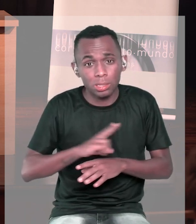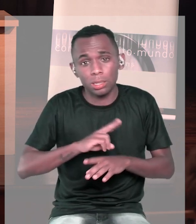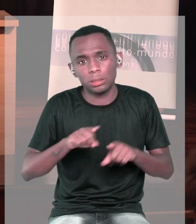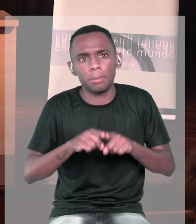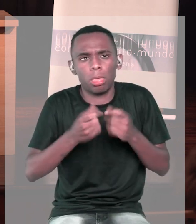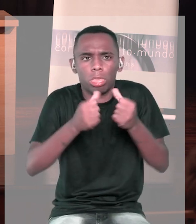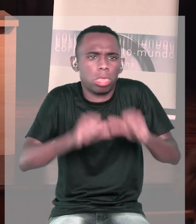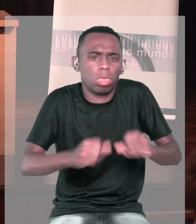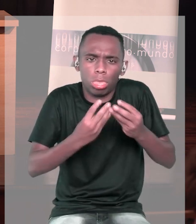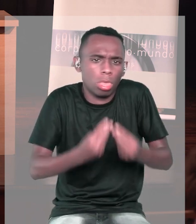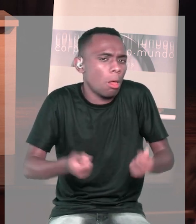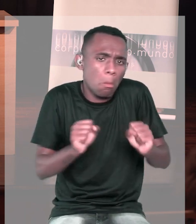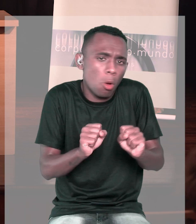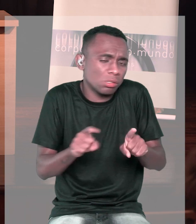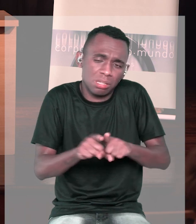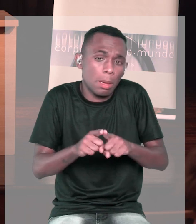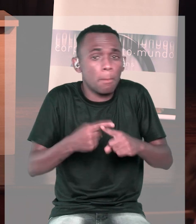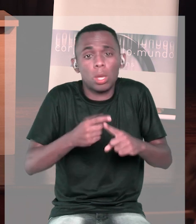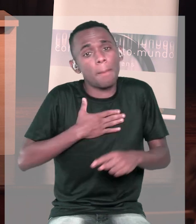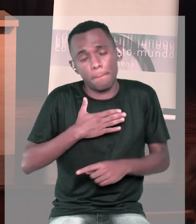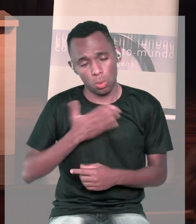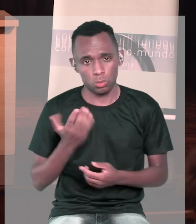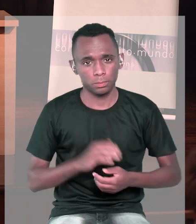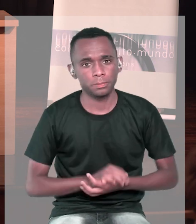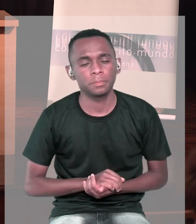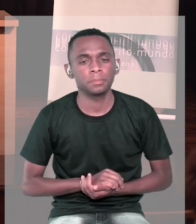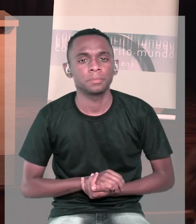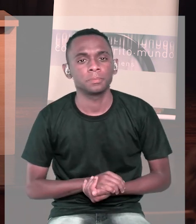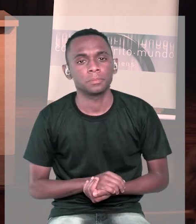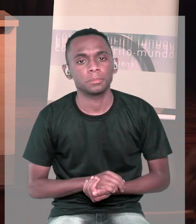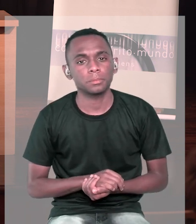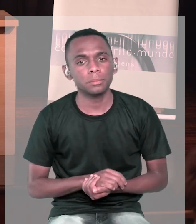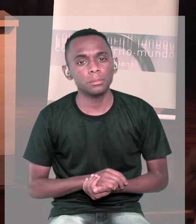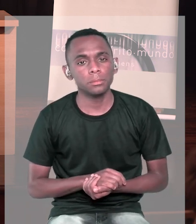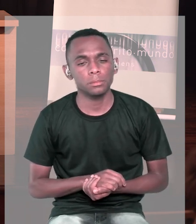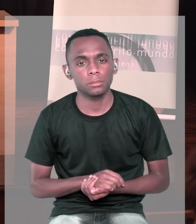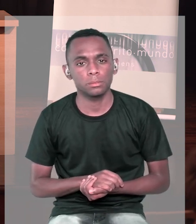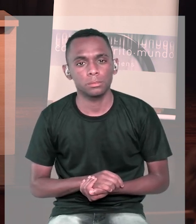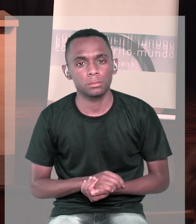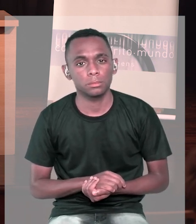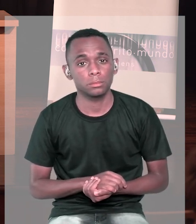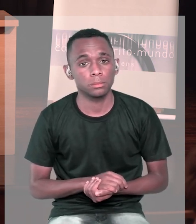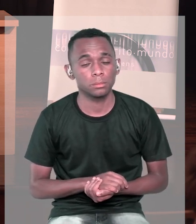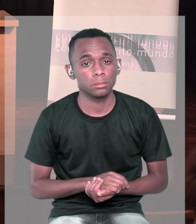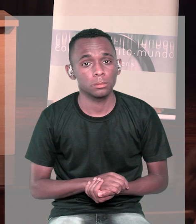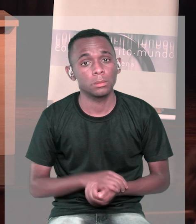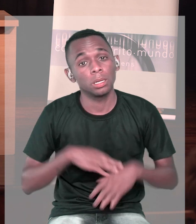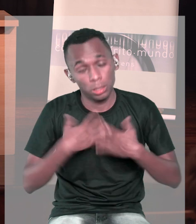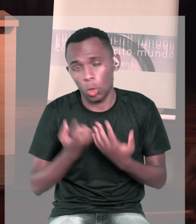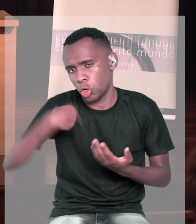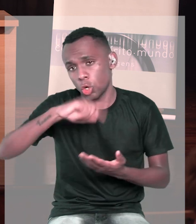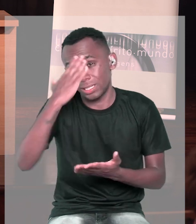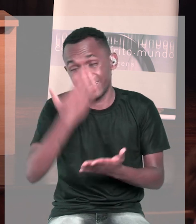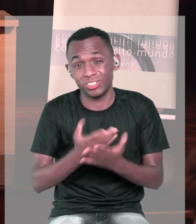mesmo destruir. C'est-à-dire que l'abus est la vérité maudite de la propriété privée. O que vai nos levar a